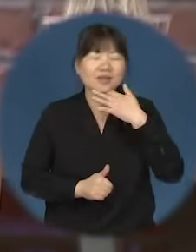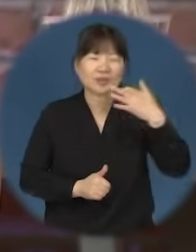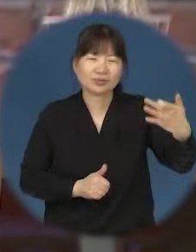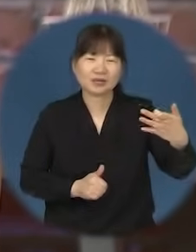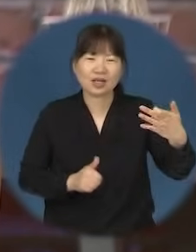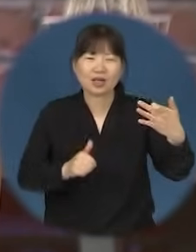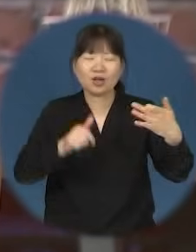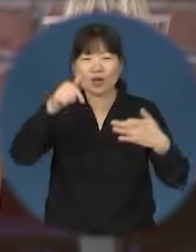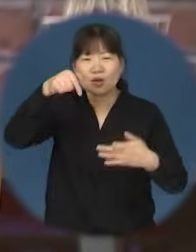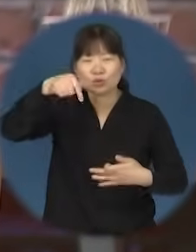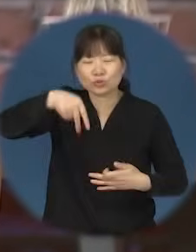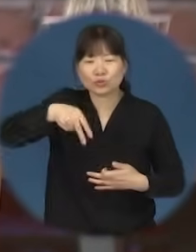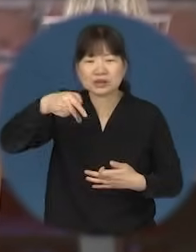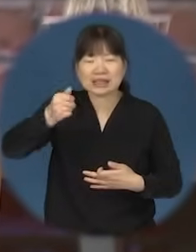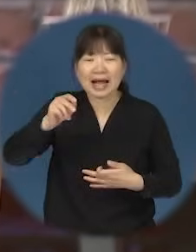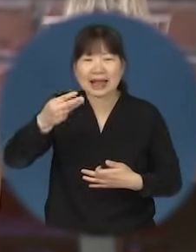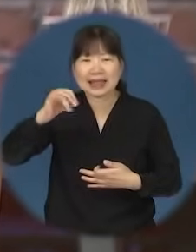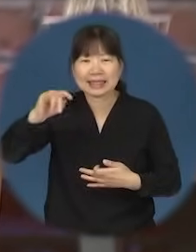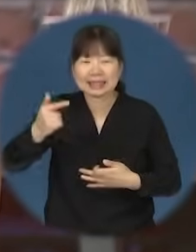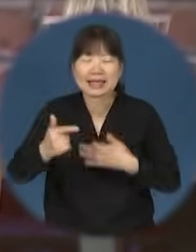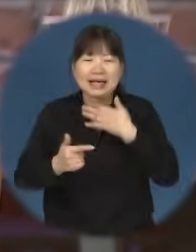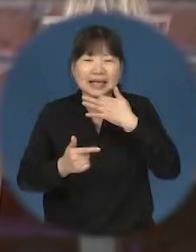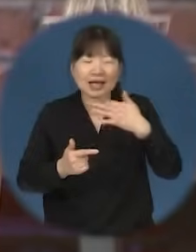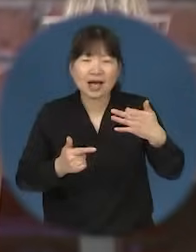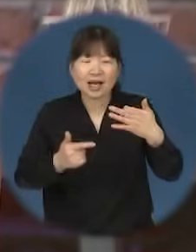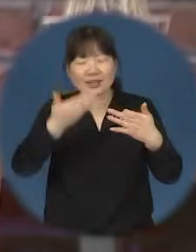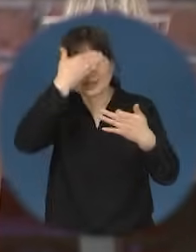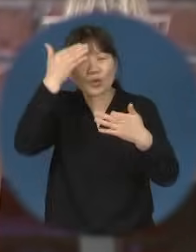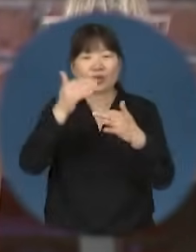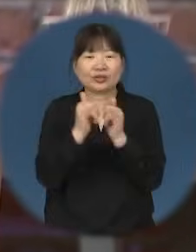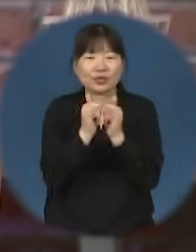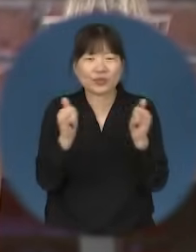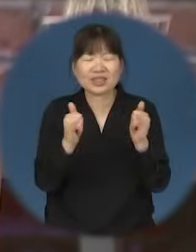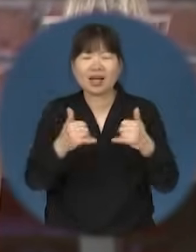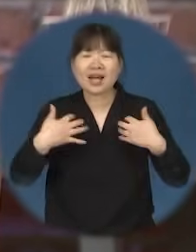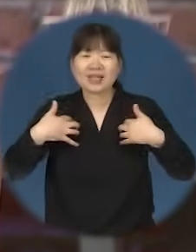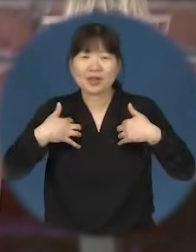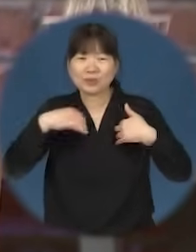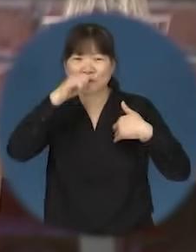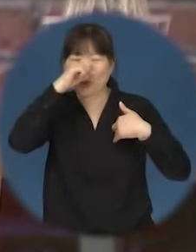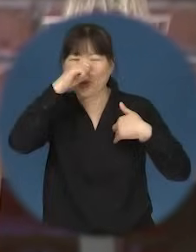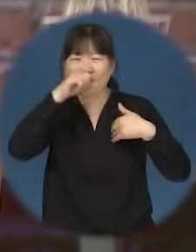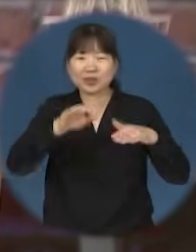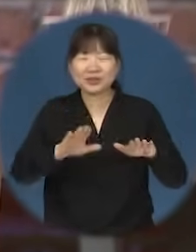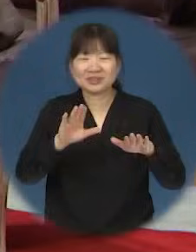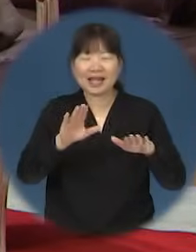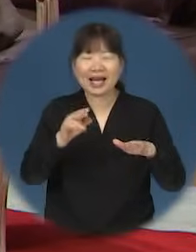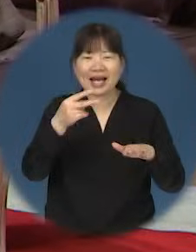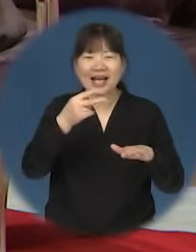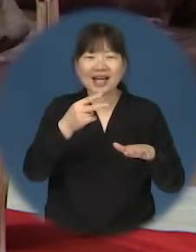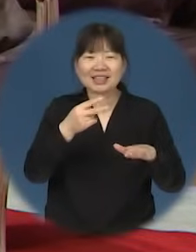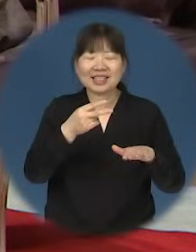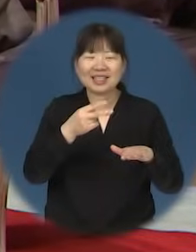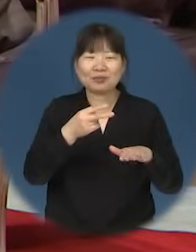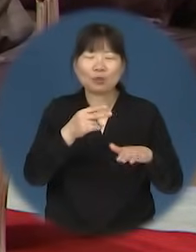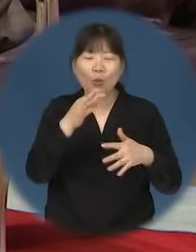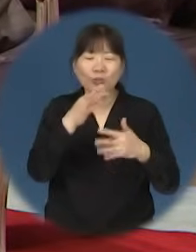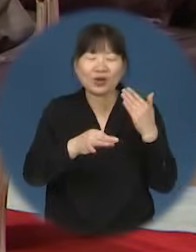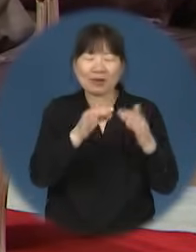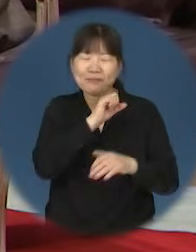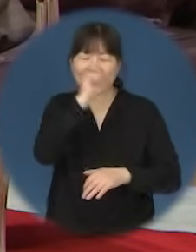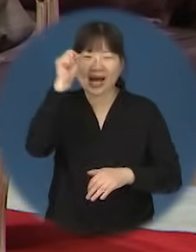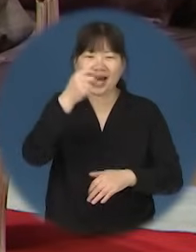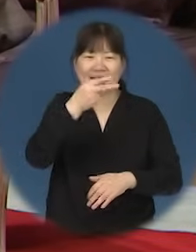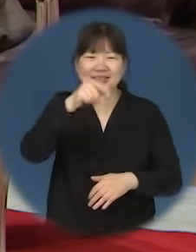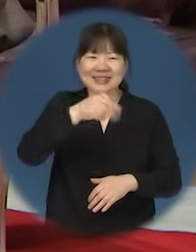19살 된 청년이 자기가 이제 게임을 좋아하는데 요즘 득템했다는 거 들어보셨나요? 많이 들어봤죠. 예, 그래서 뭐